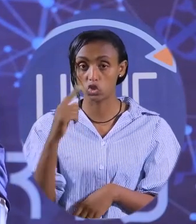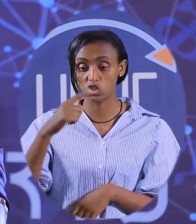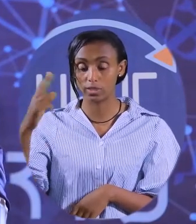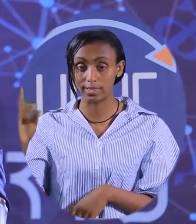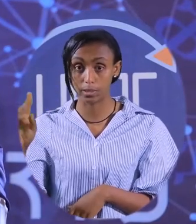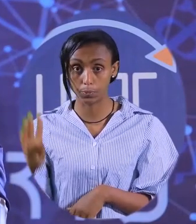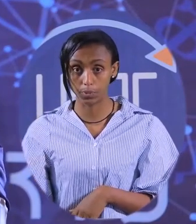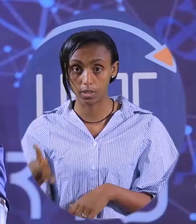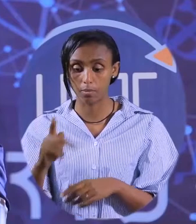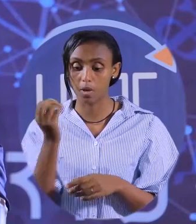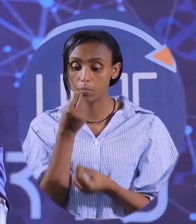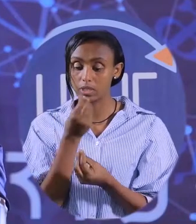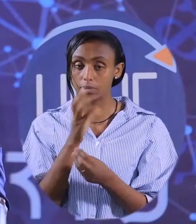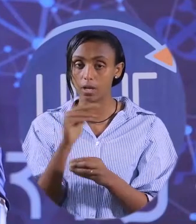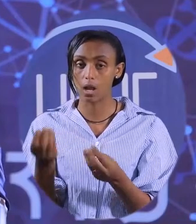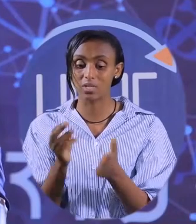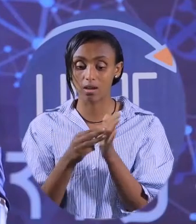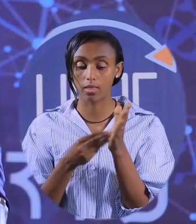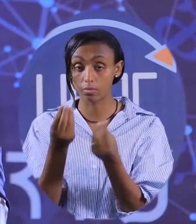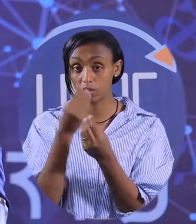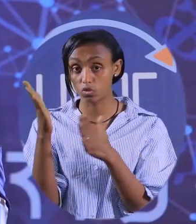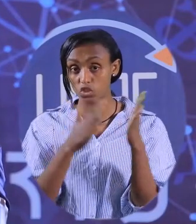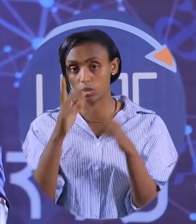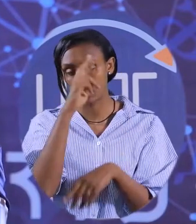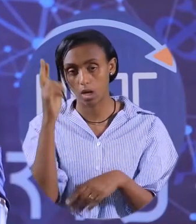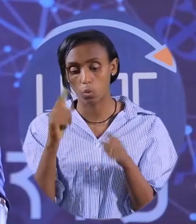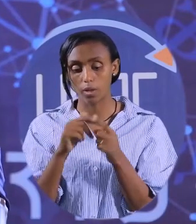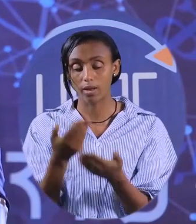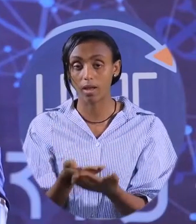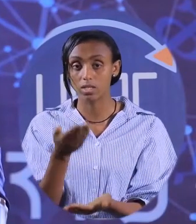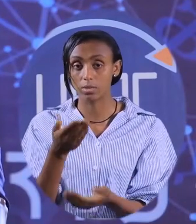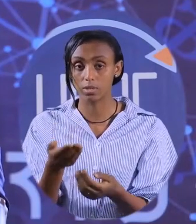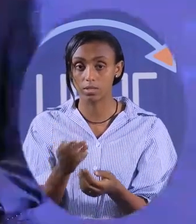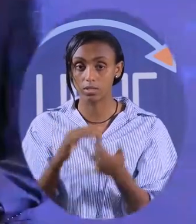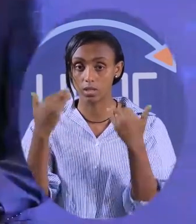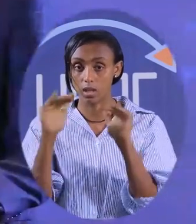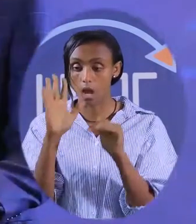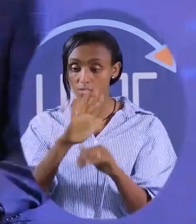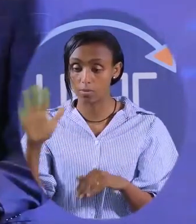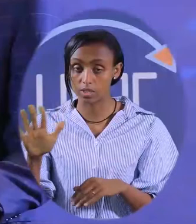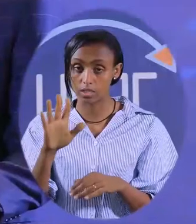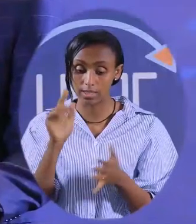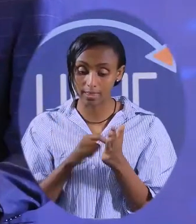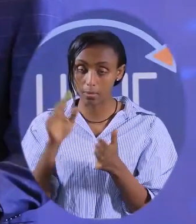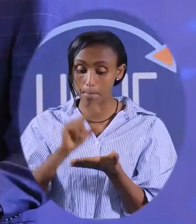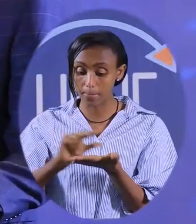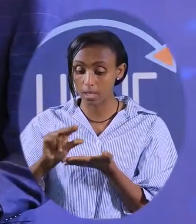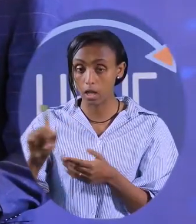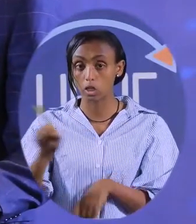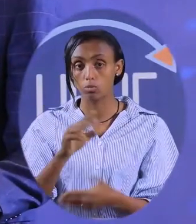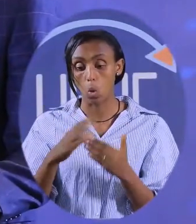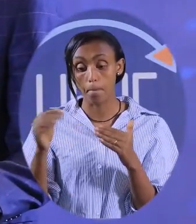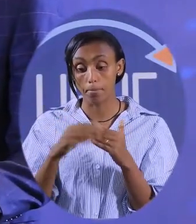ጂዲፒ በምግብና በሥርዓተ ምግብ ችግር ምክንያት ይሄም ወደ ገንዘብ ሲለካ ወደ 55.5 ቢሊዮን የሚሆን